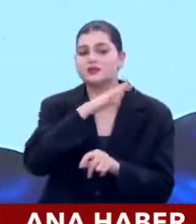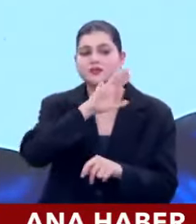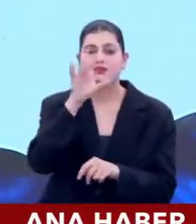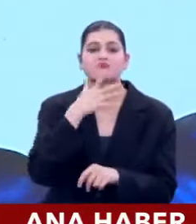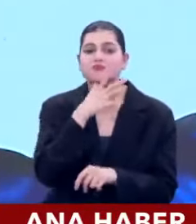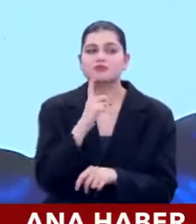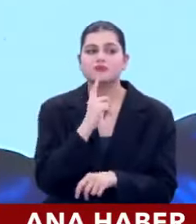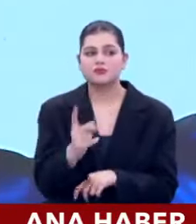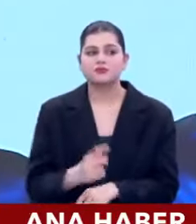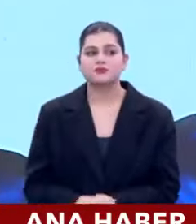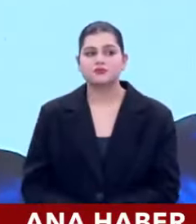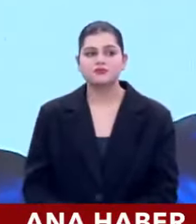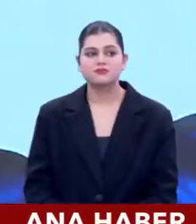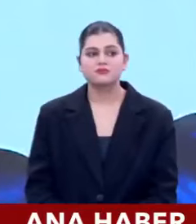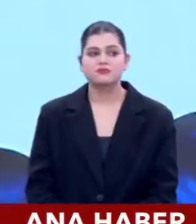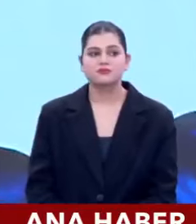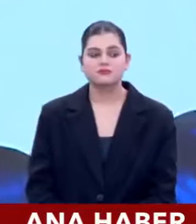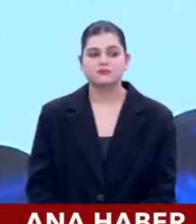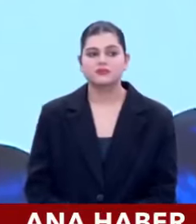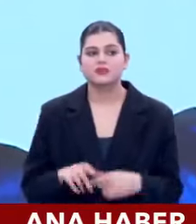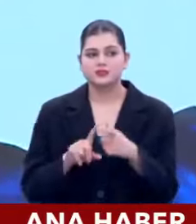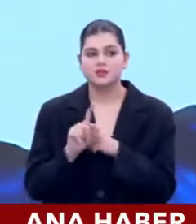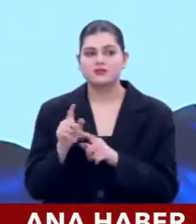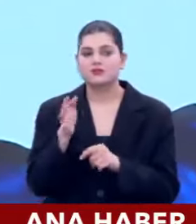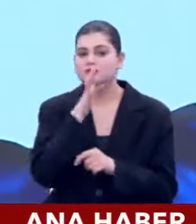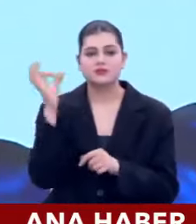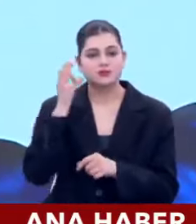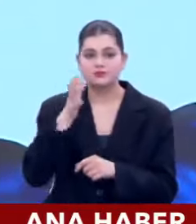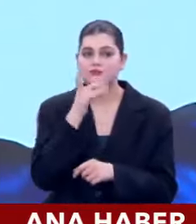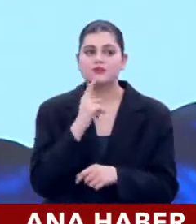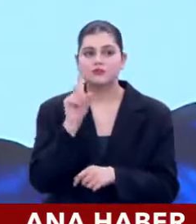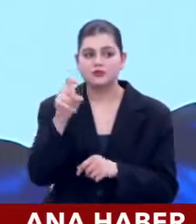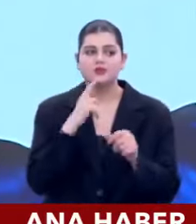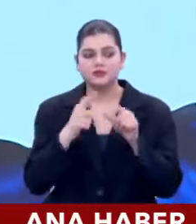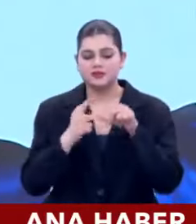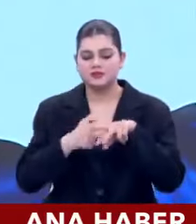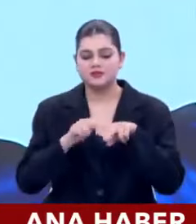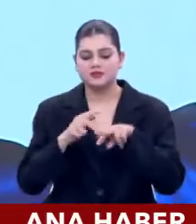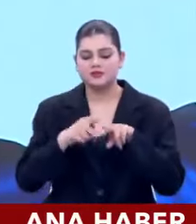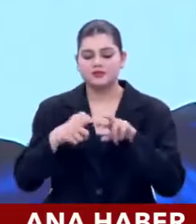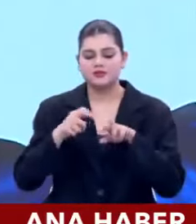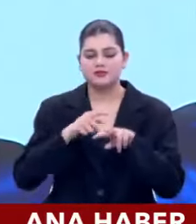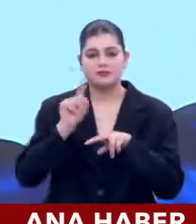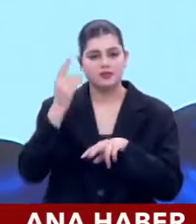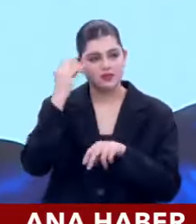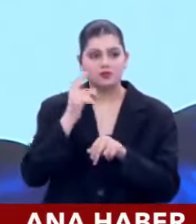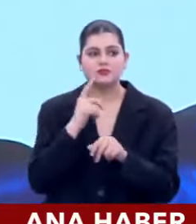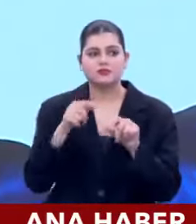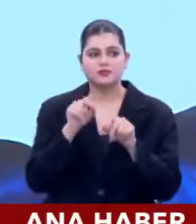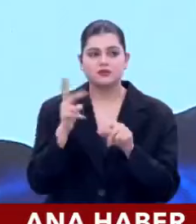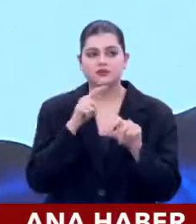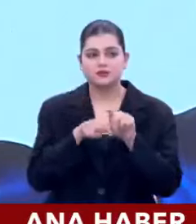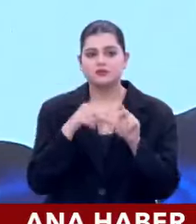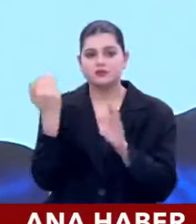istiflenen kimsenin haberi yok jandarmanın nasıl haberi oluyor biliyor musunuz Sakarya'da biri anlıyoruz ki ki soruşturmanın